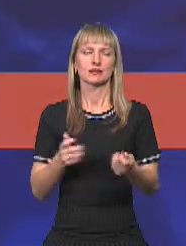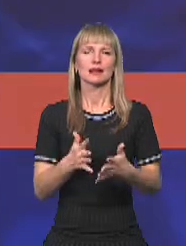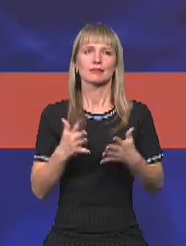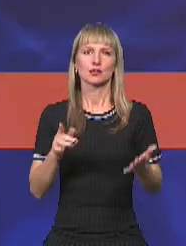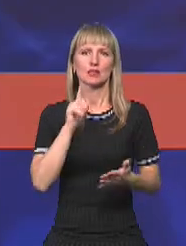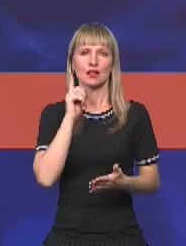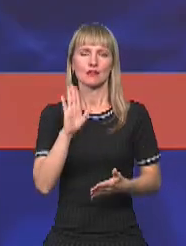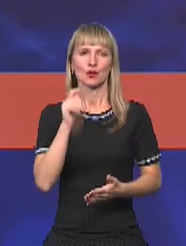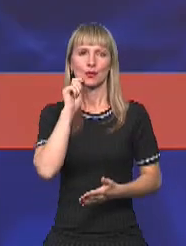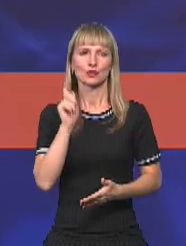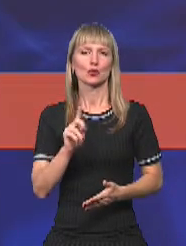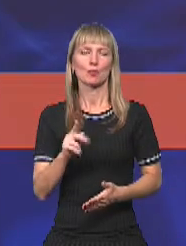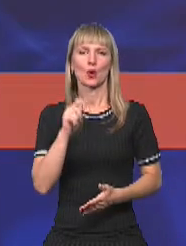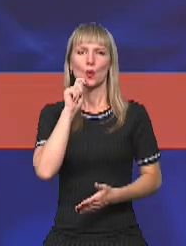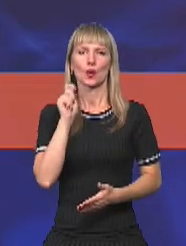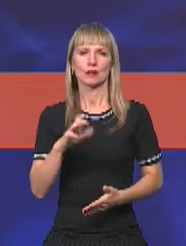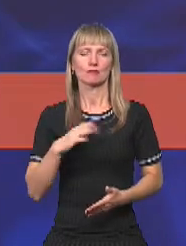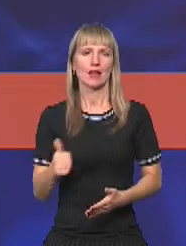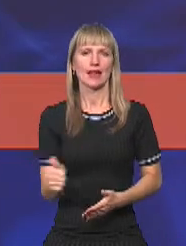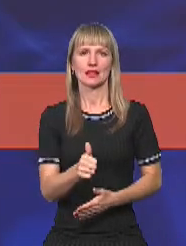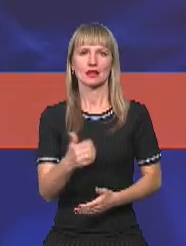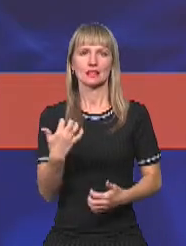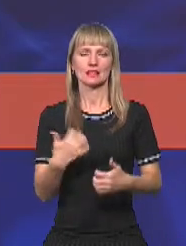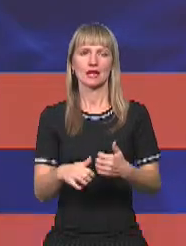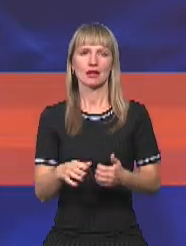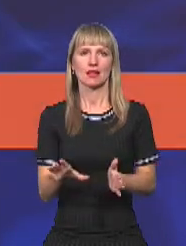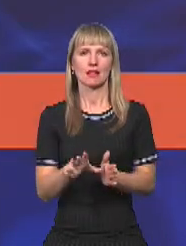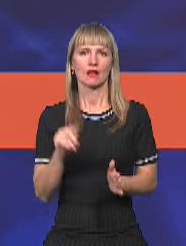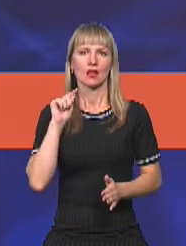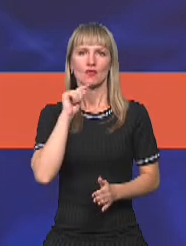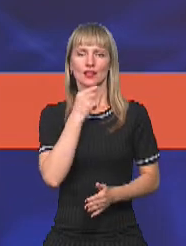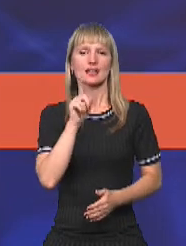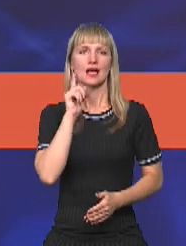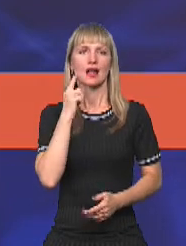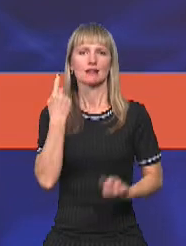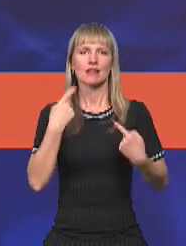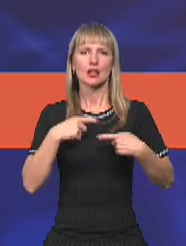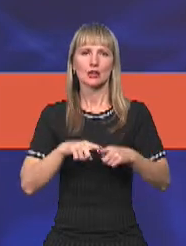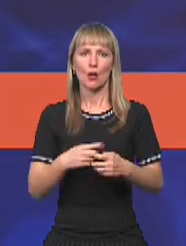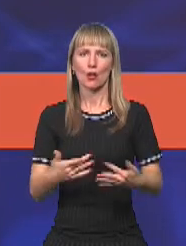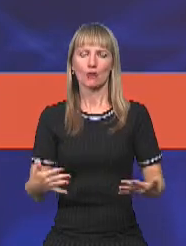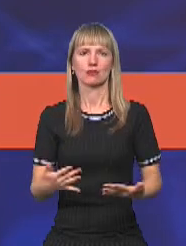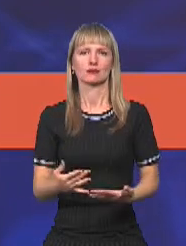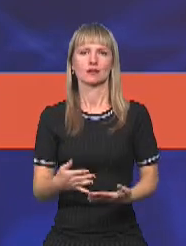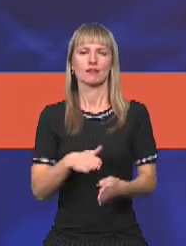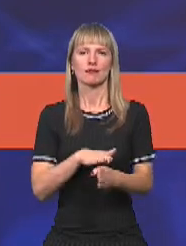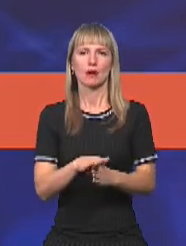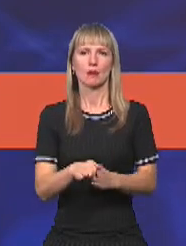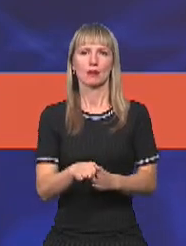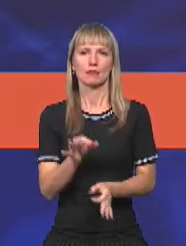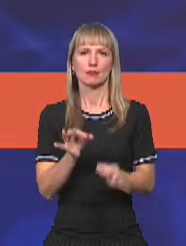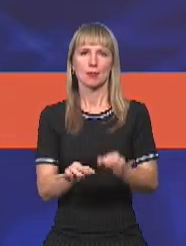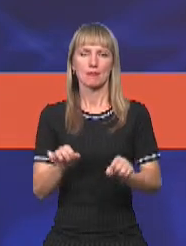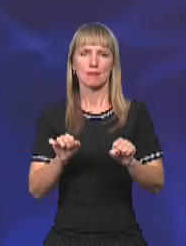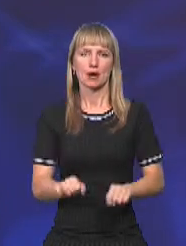Україні, щоб Україна була лідером серед енергоефективності, зелених технологій, дотримання екоправ людини